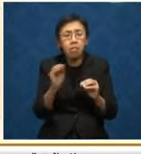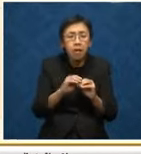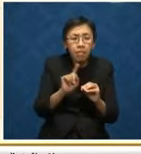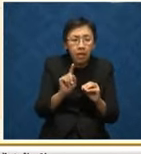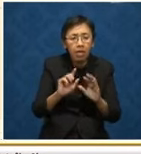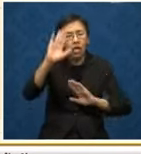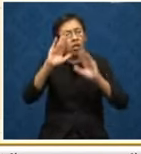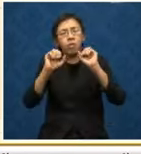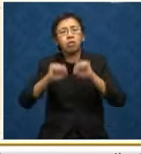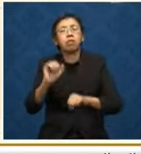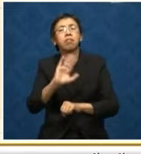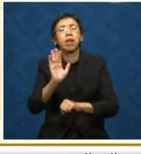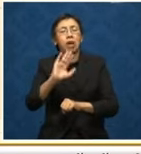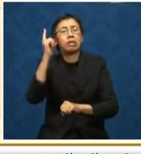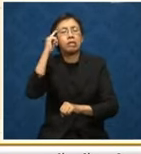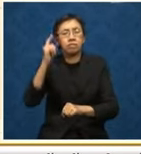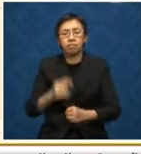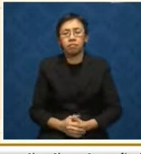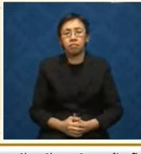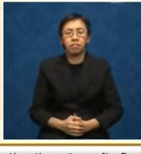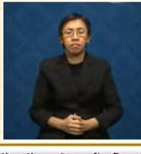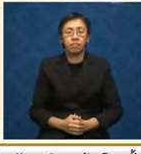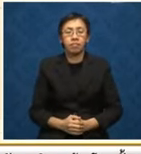ไม่นะครับคุณอริศรครับ